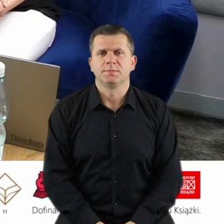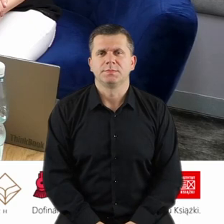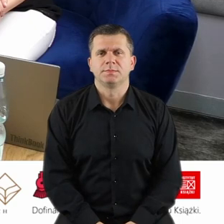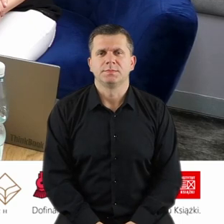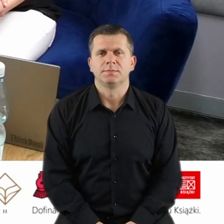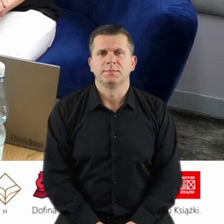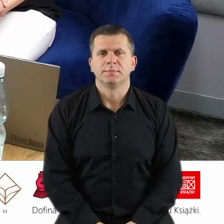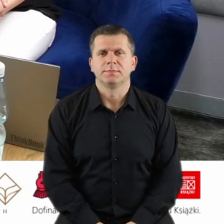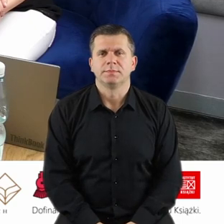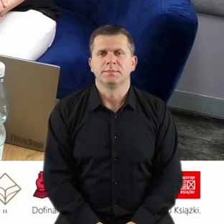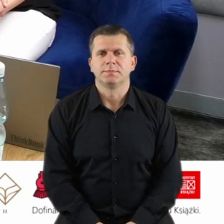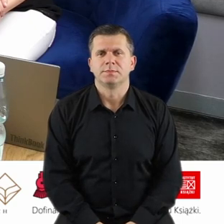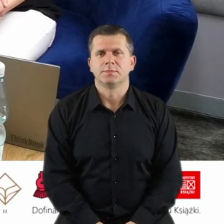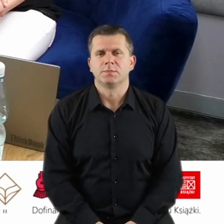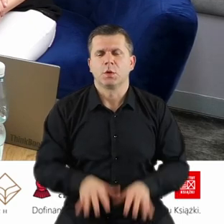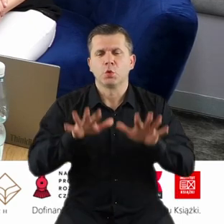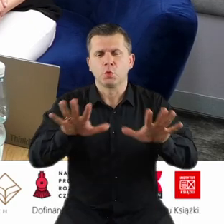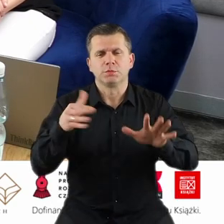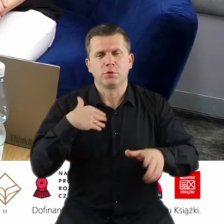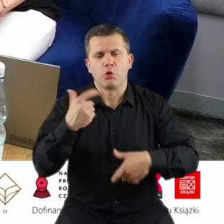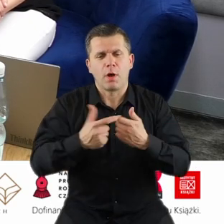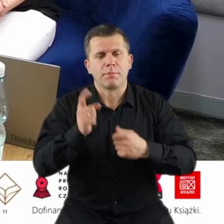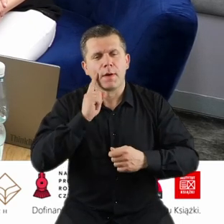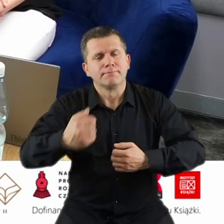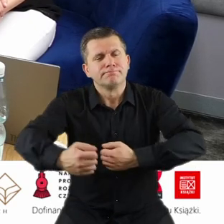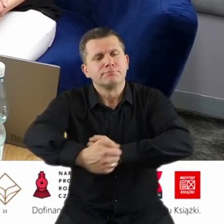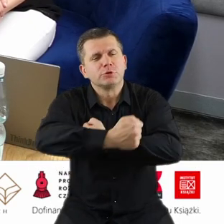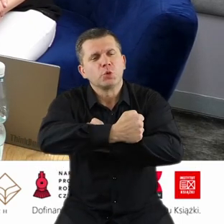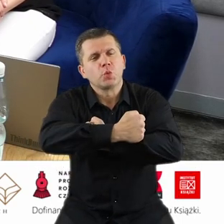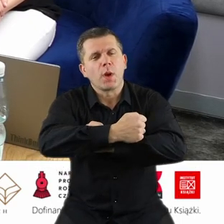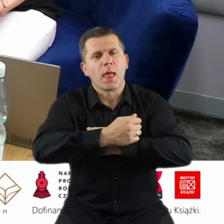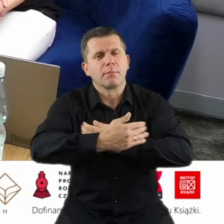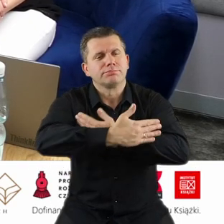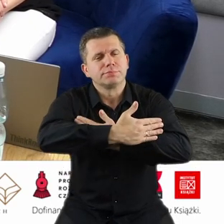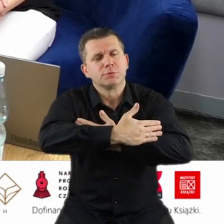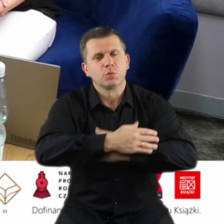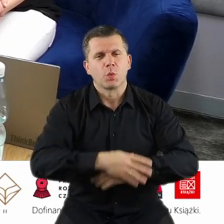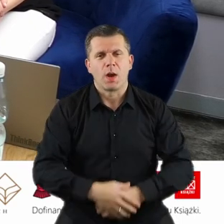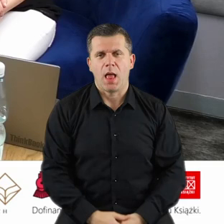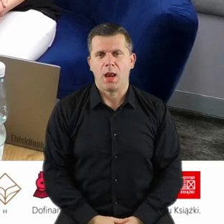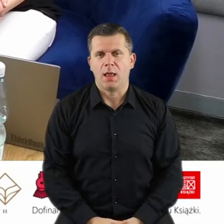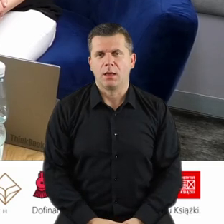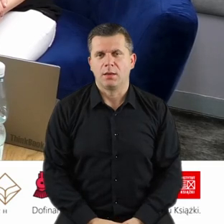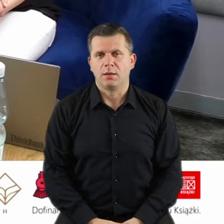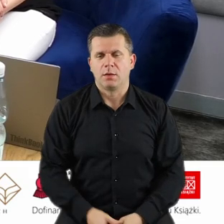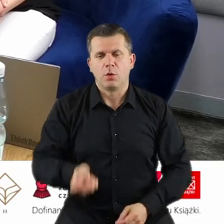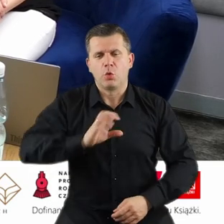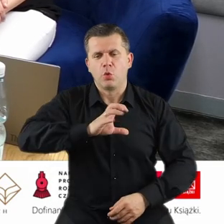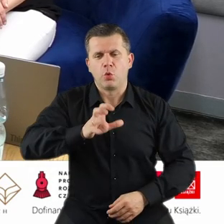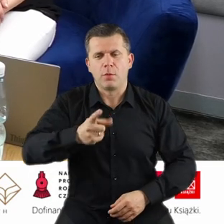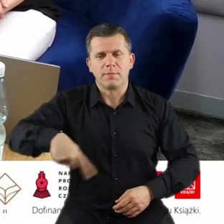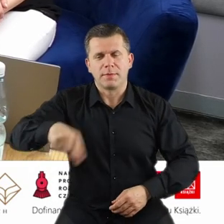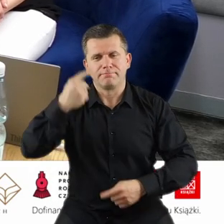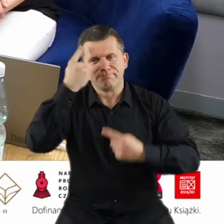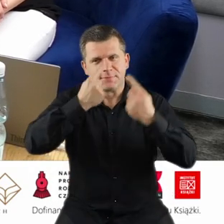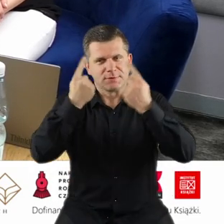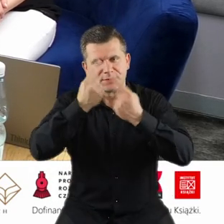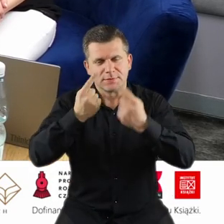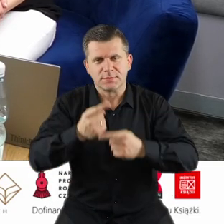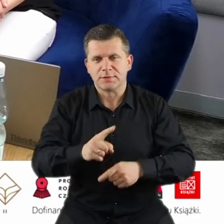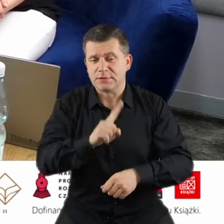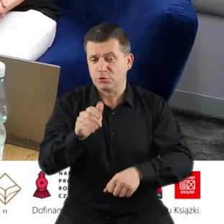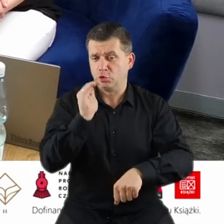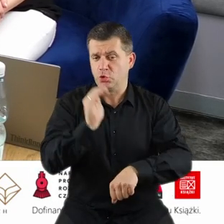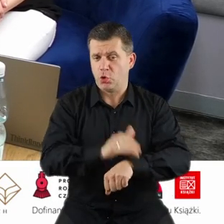Oraz sporo się przytulaliśmy, ponieważ wiele z tych grup wychodzi z założenia,